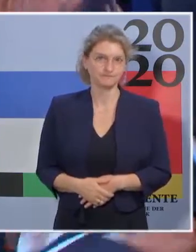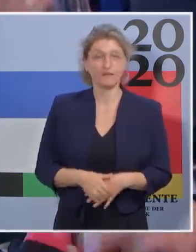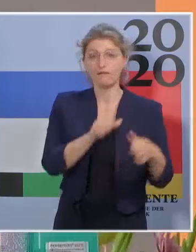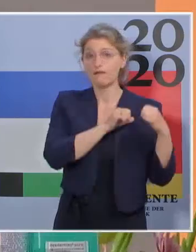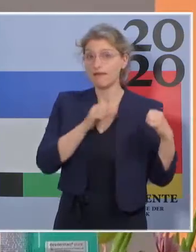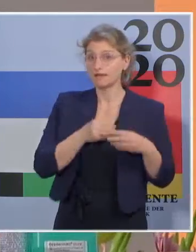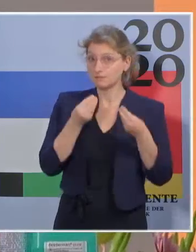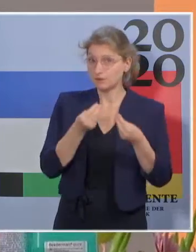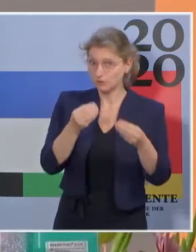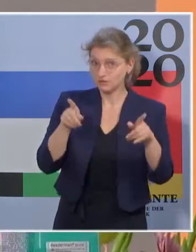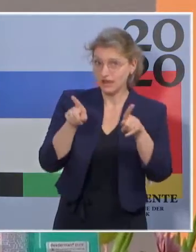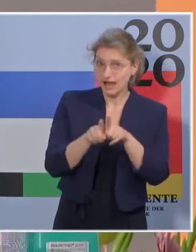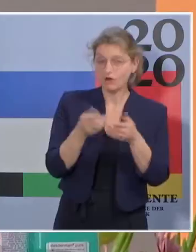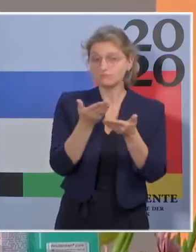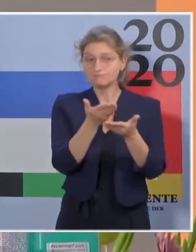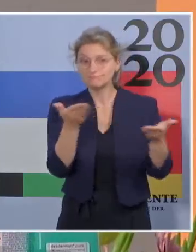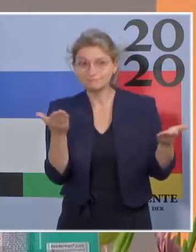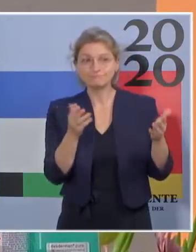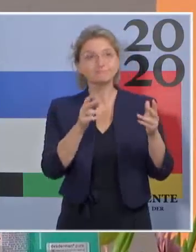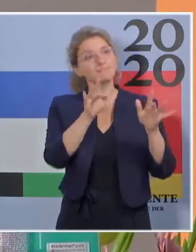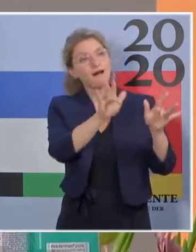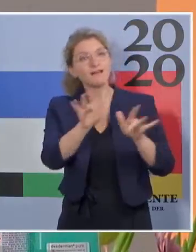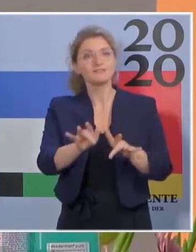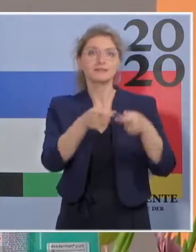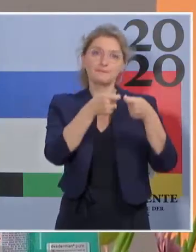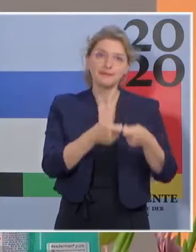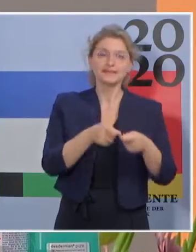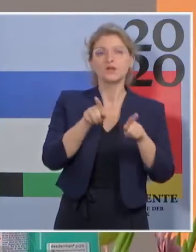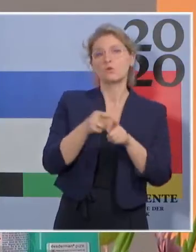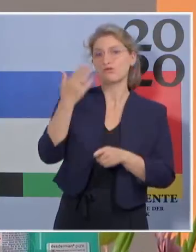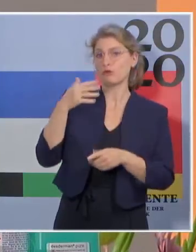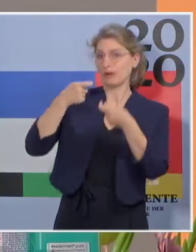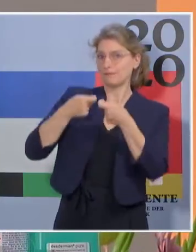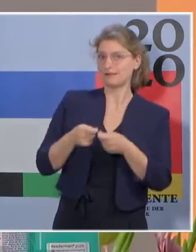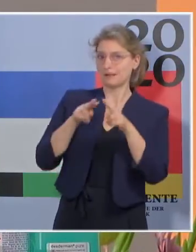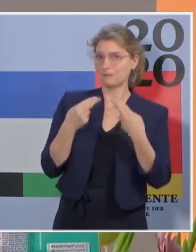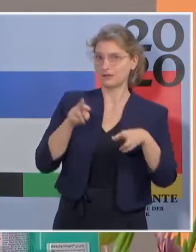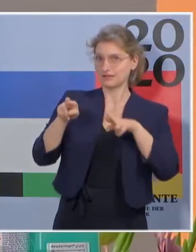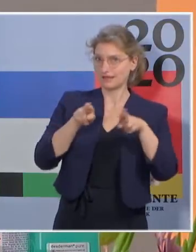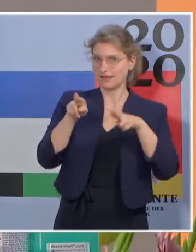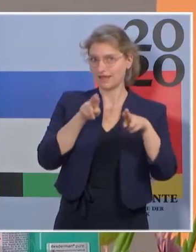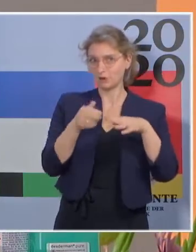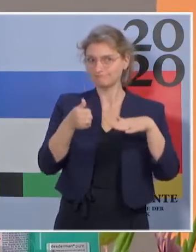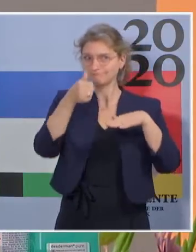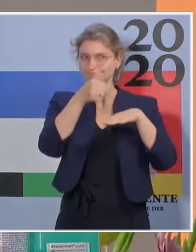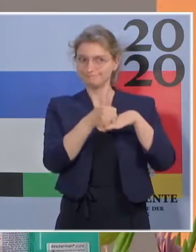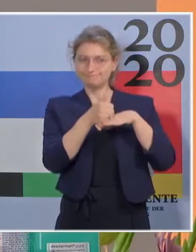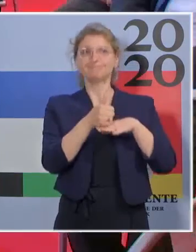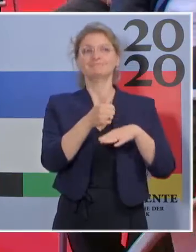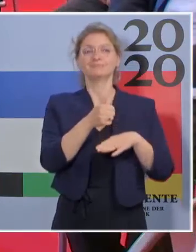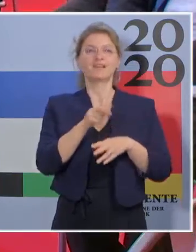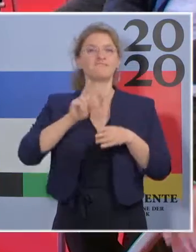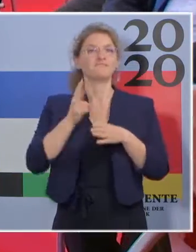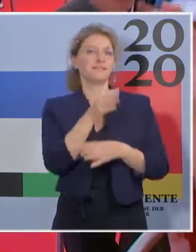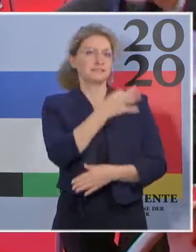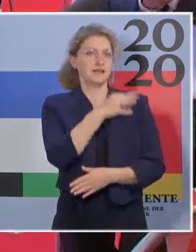Ganz herzlich begrüßen darf ich alle anwesenden Mitglieder und ehemalige Mitglieder der Bundesregierung, an deren Spitze ich Vizekanzler Magister Werner Kogler